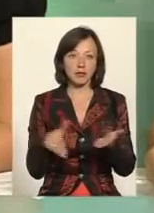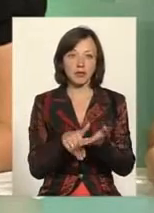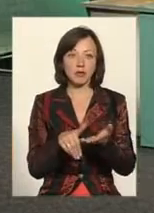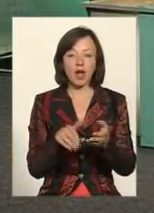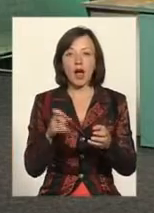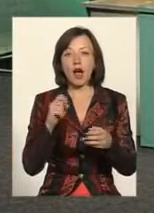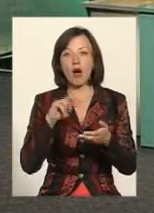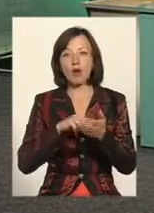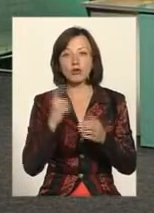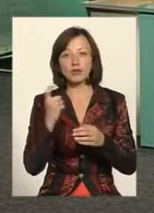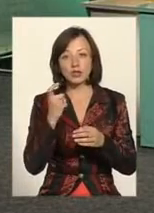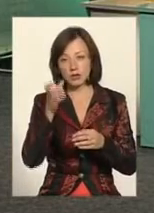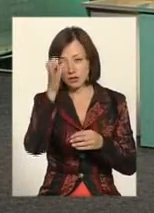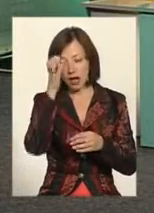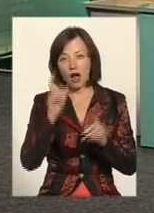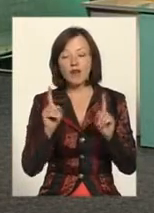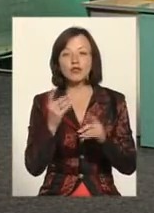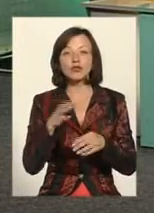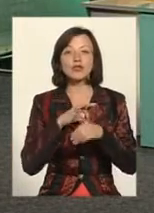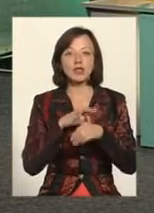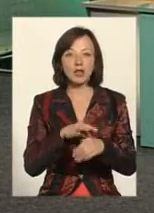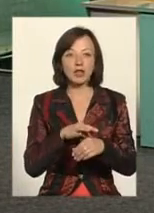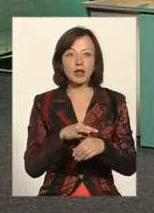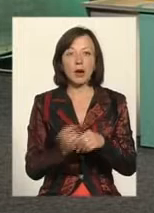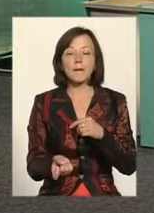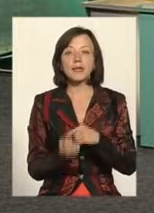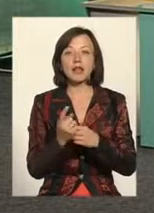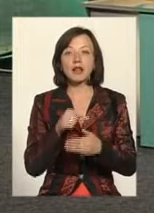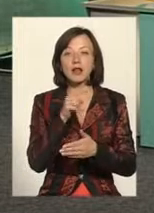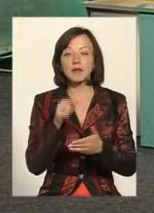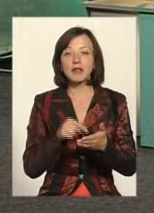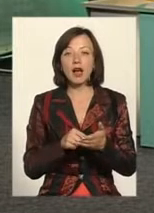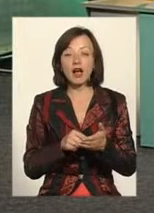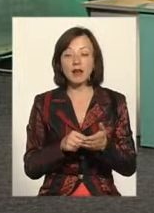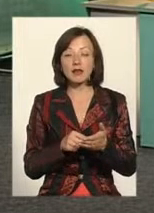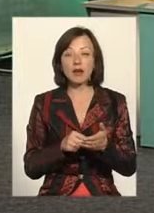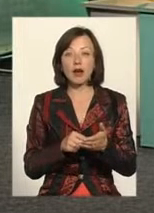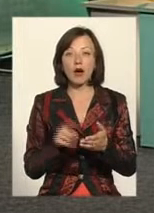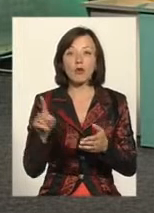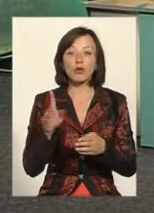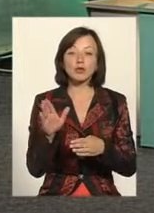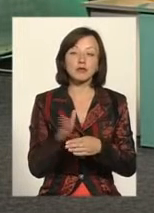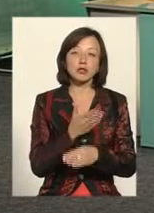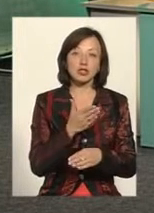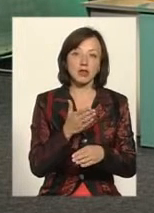освіти, нічого. До чого єдина людина? Я до чого? А от стало питання на днях про його зміщення з